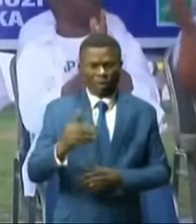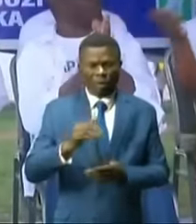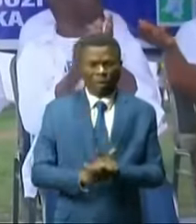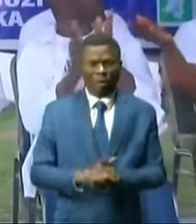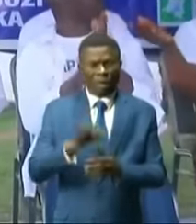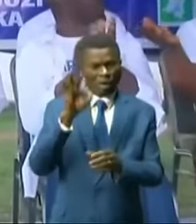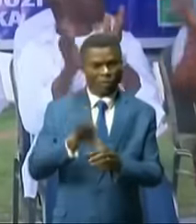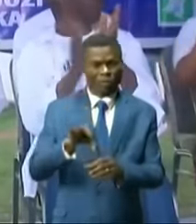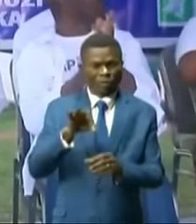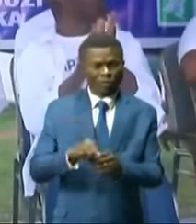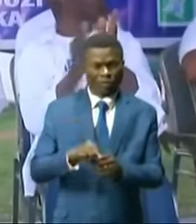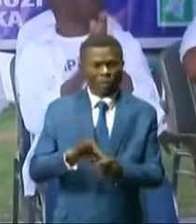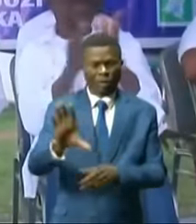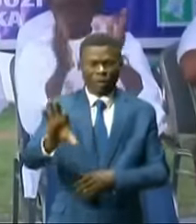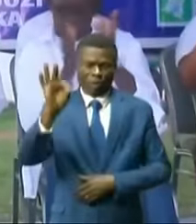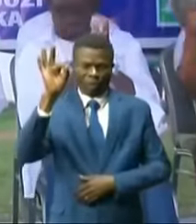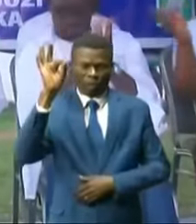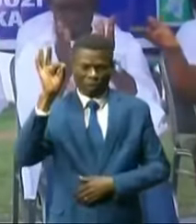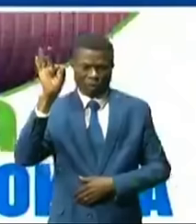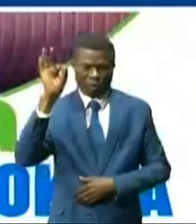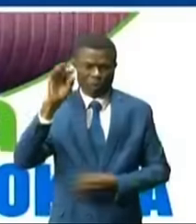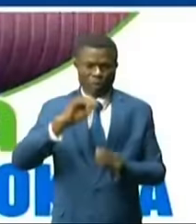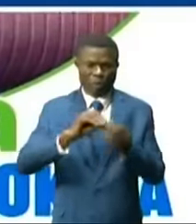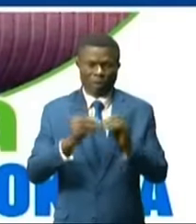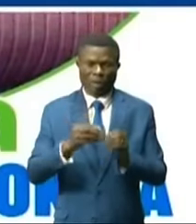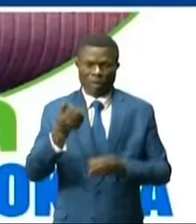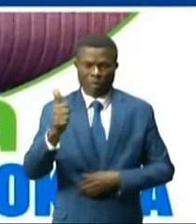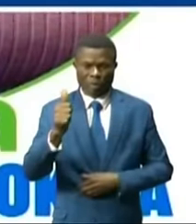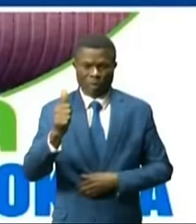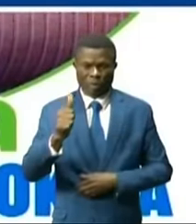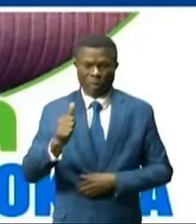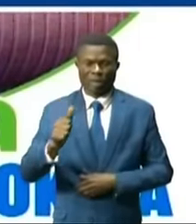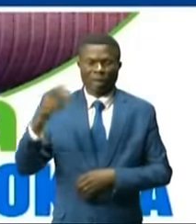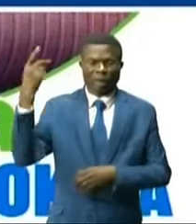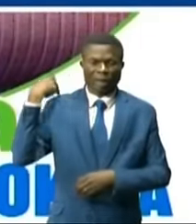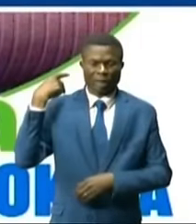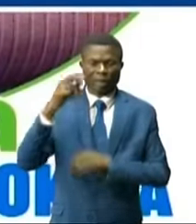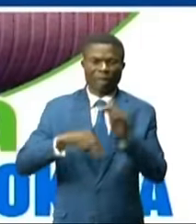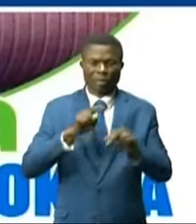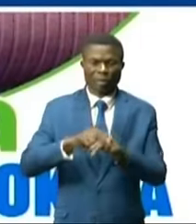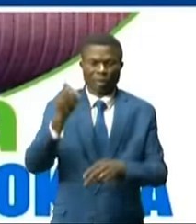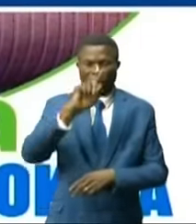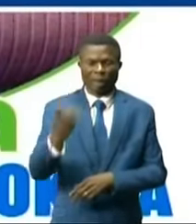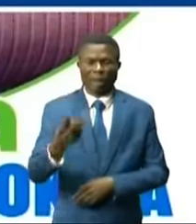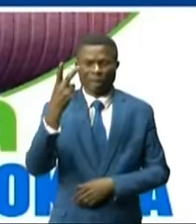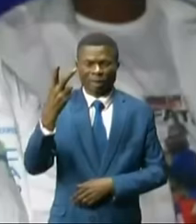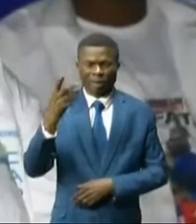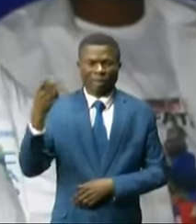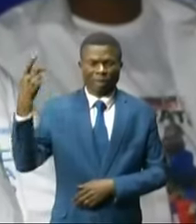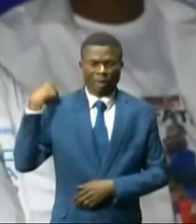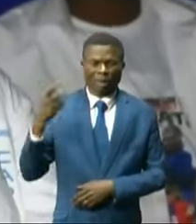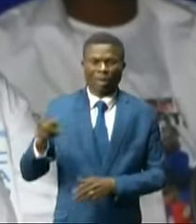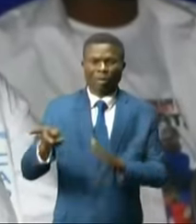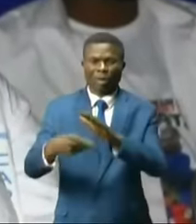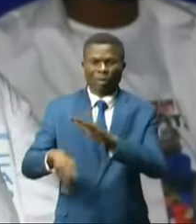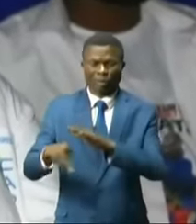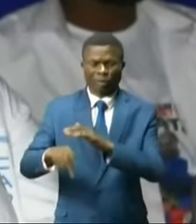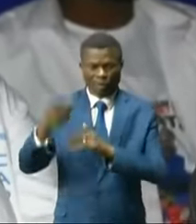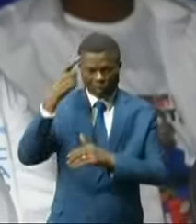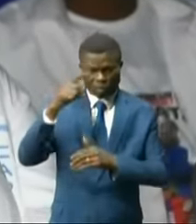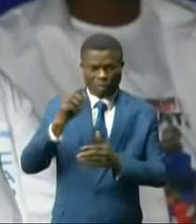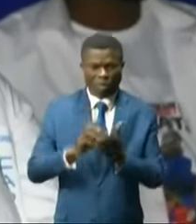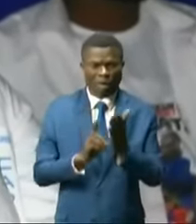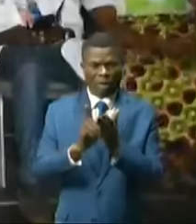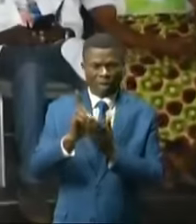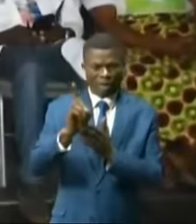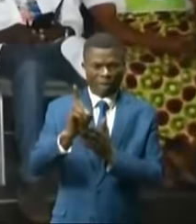l'OSI a fait son choix. C'est le numéro 10 à la nationale et le 32 au provincial. Pour booster